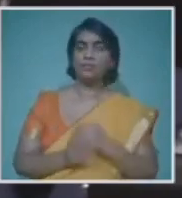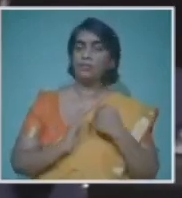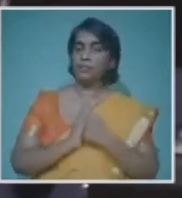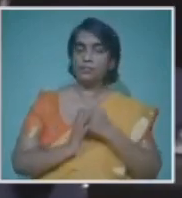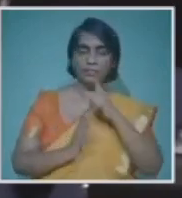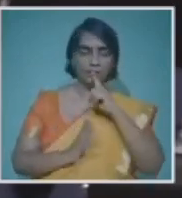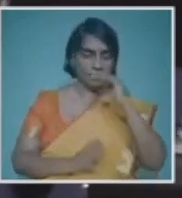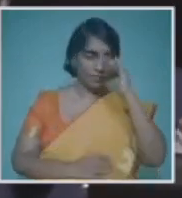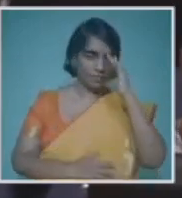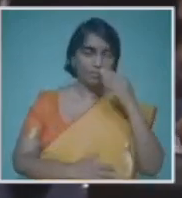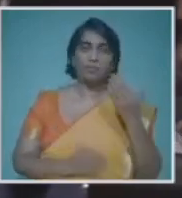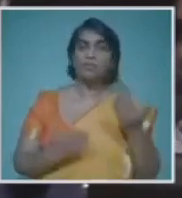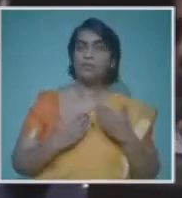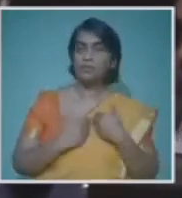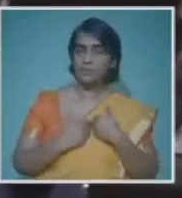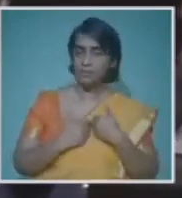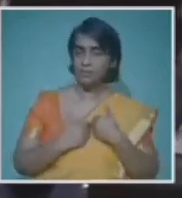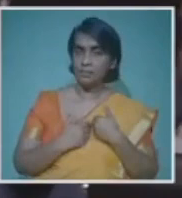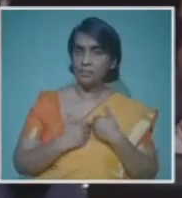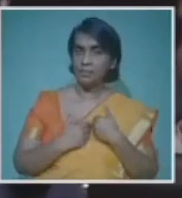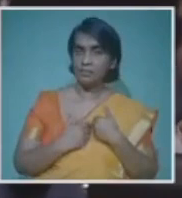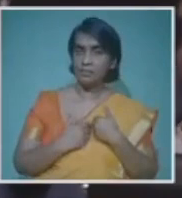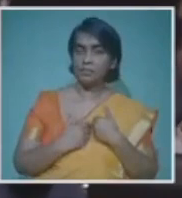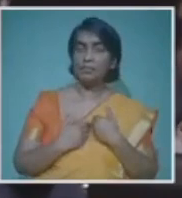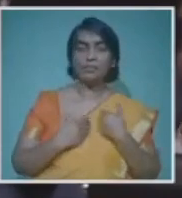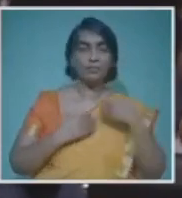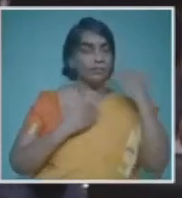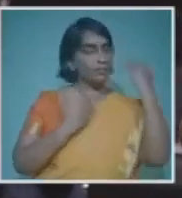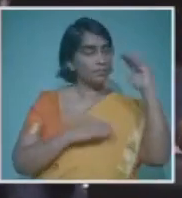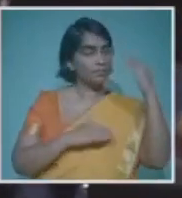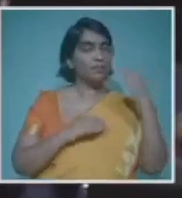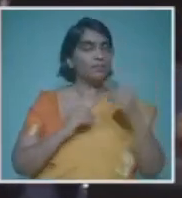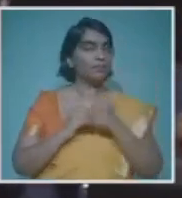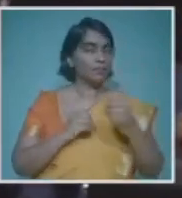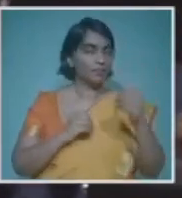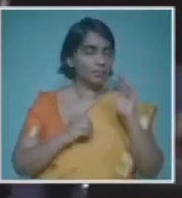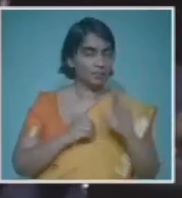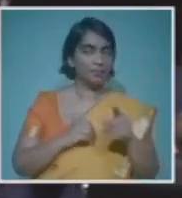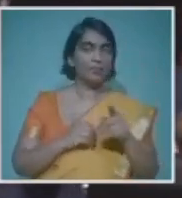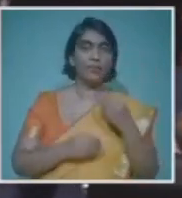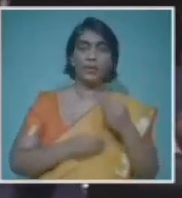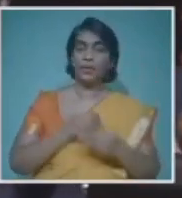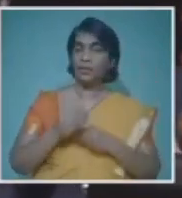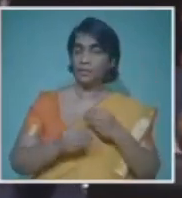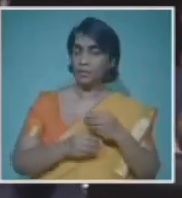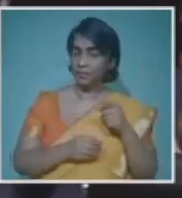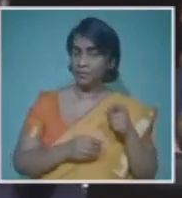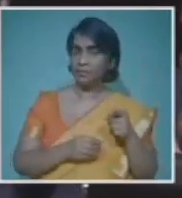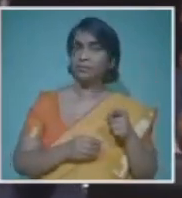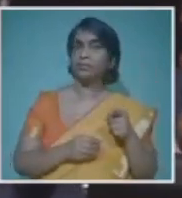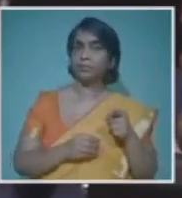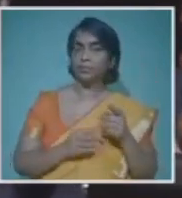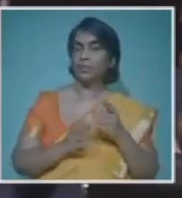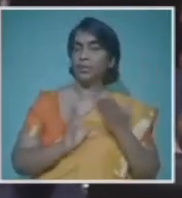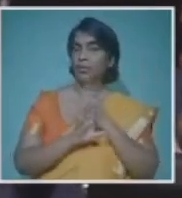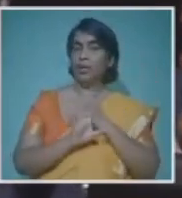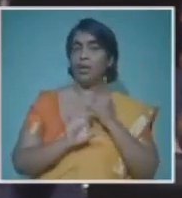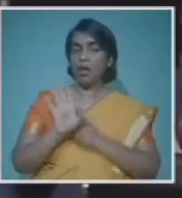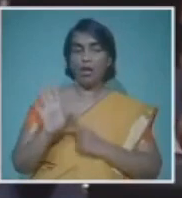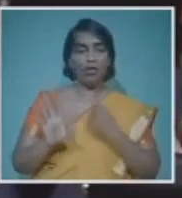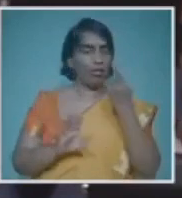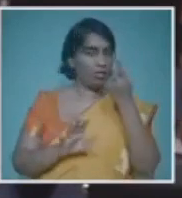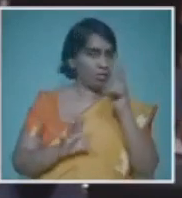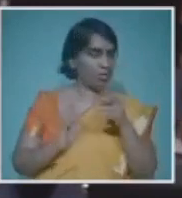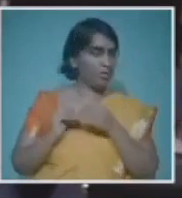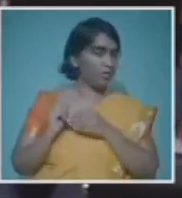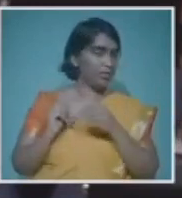කතානායකතුමනි අපේ අපනයන සිදු කරන ව්‍යාපාරිකයන් පහුගිය අවුරුදු 12